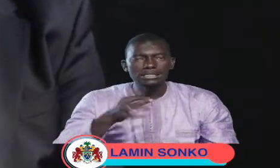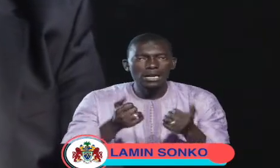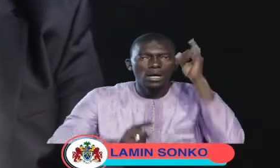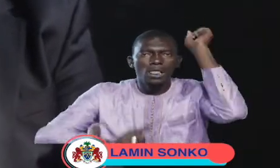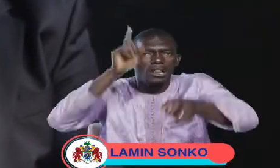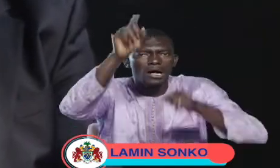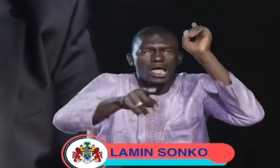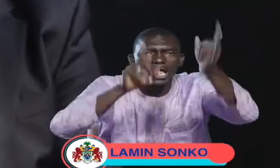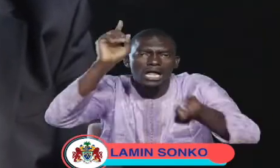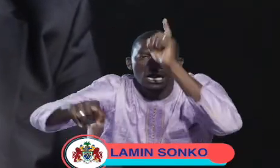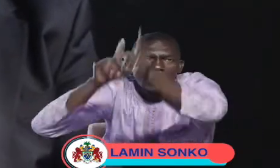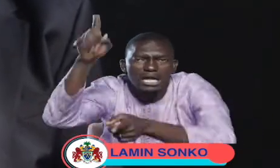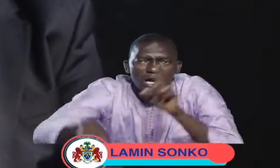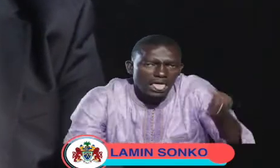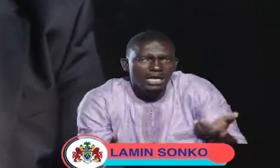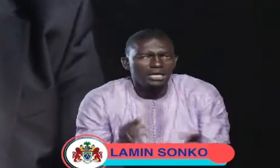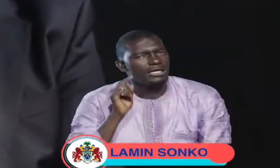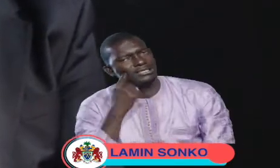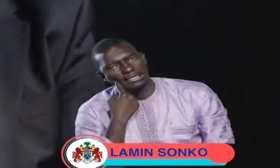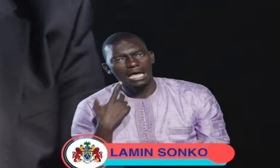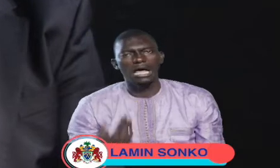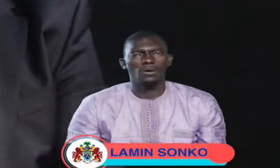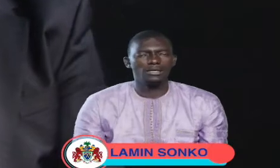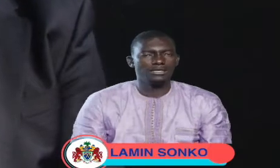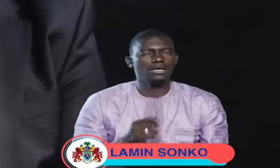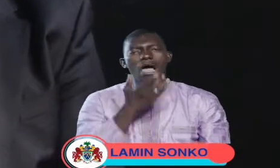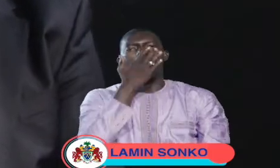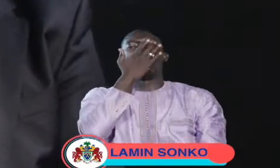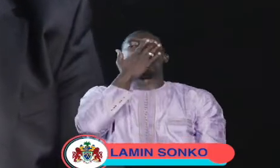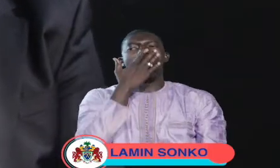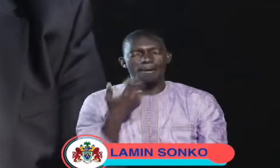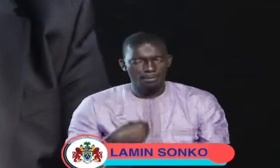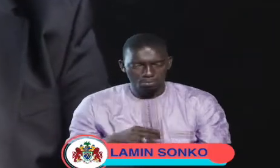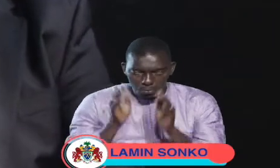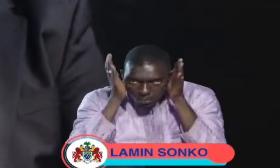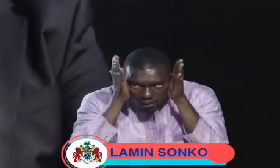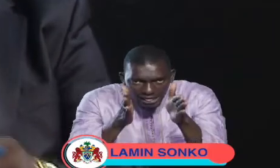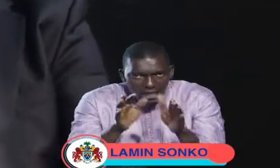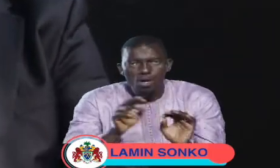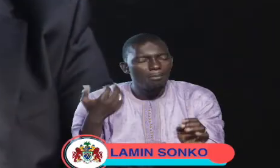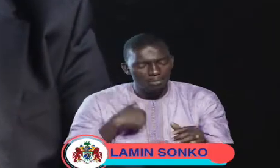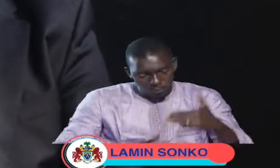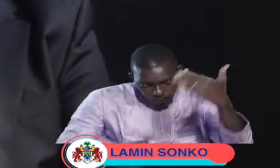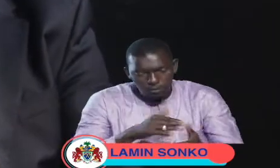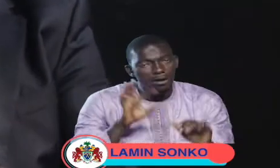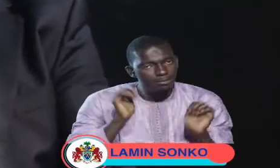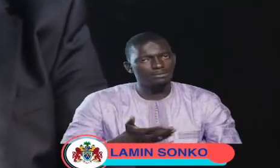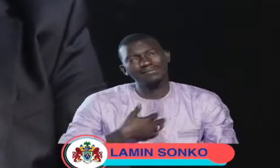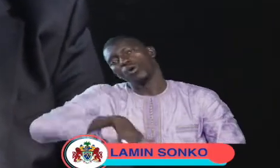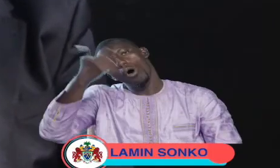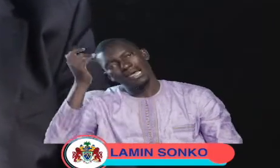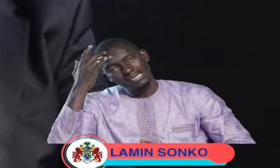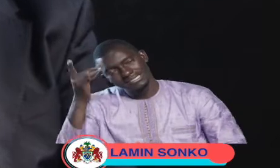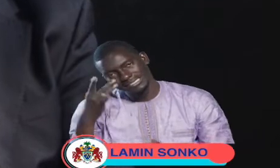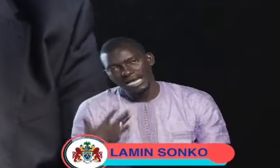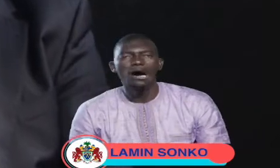bop dañu am problème ci kanam ci loolu da nga gis dañoo wét té kën du lañ jégeñ té lool mën na am sa ñu am benen fièvre bo xamné sa du coronavirus